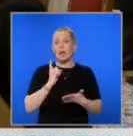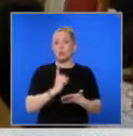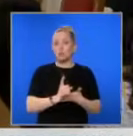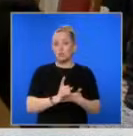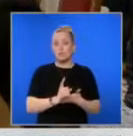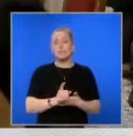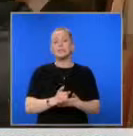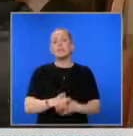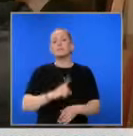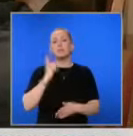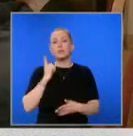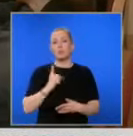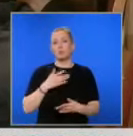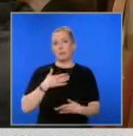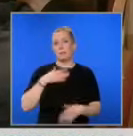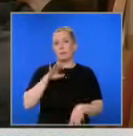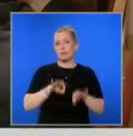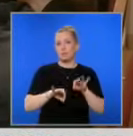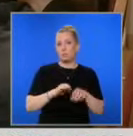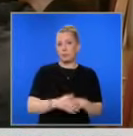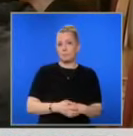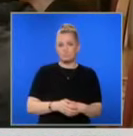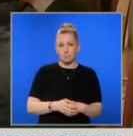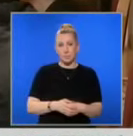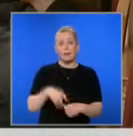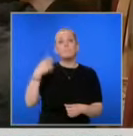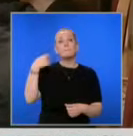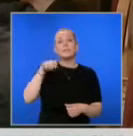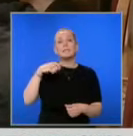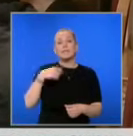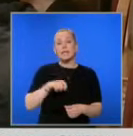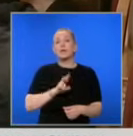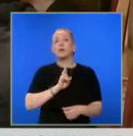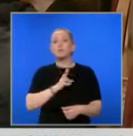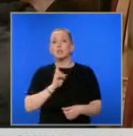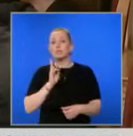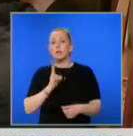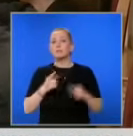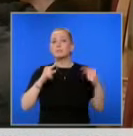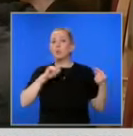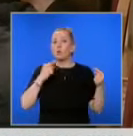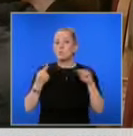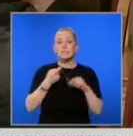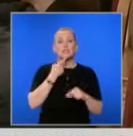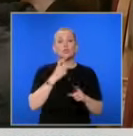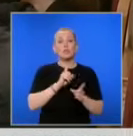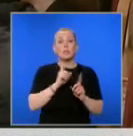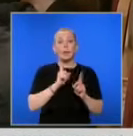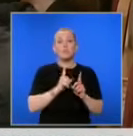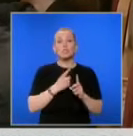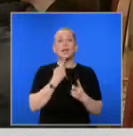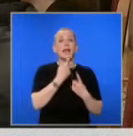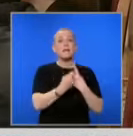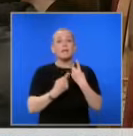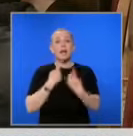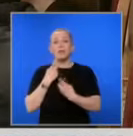наложителни, те са задължителни. Президентът Радев и Костадинов си размениха остри реплики, защо не се проведе референдума на Възраждане за